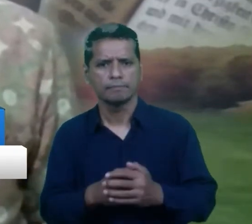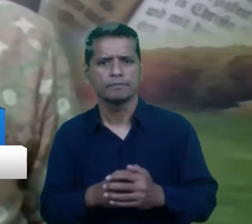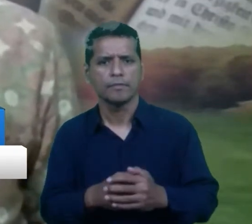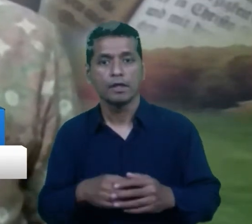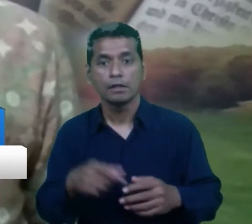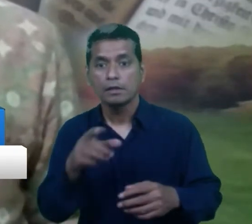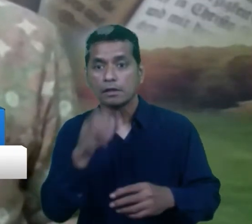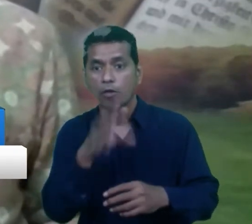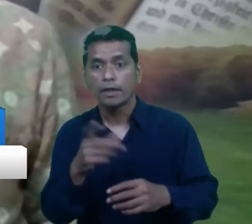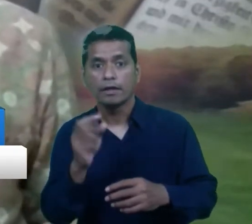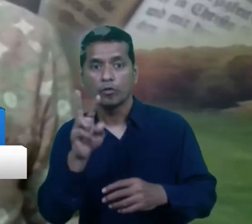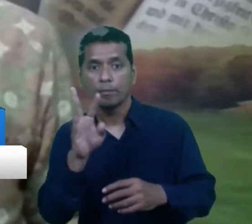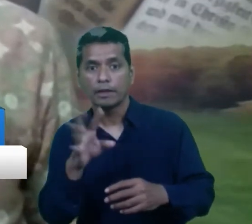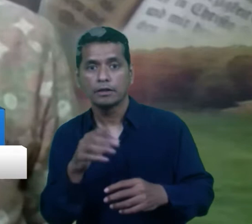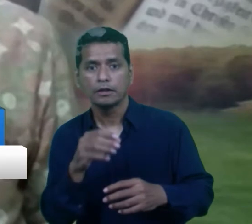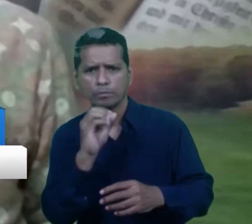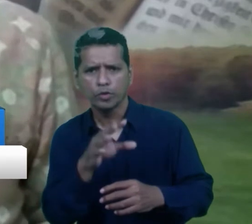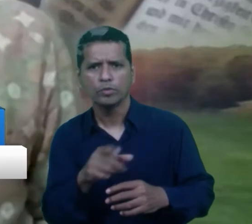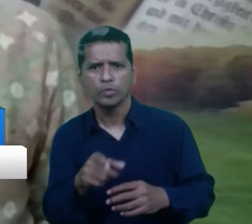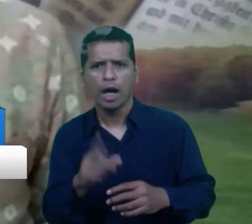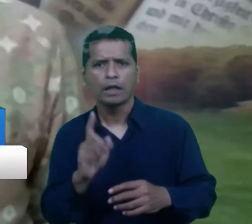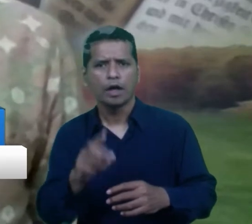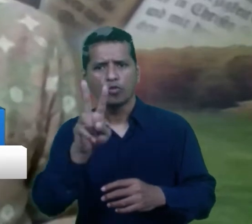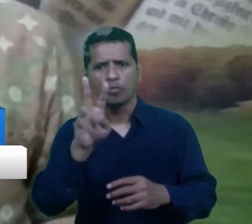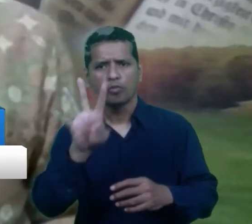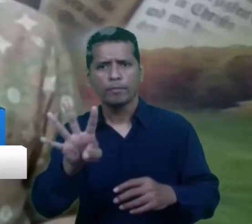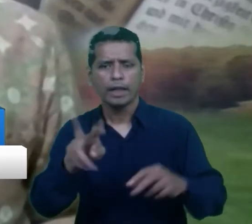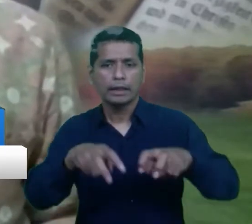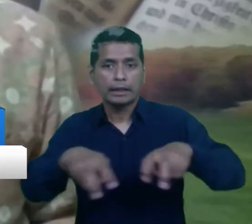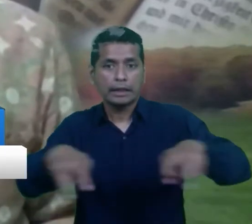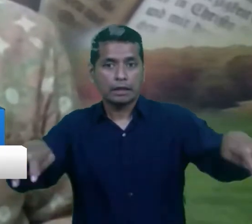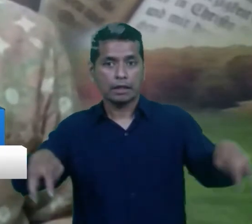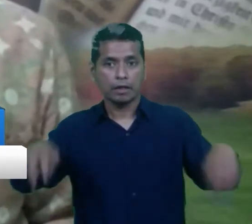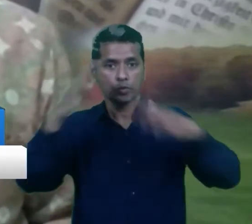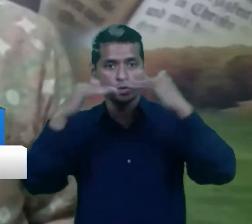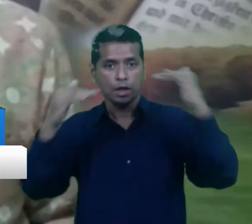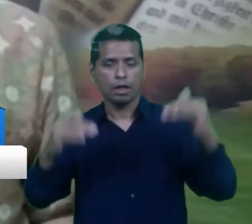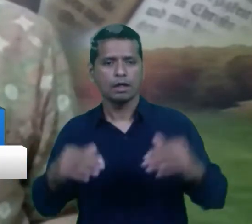duduk di atas tahta tidak bisa kita gunakan sebagai suatu